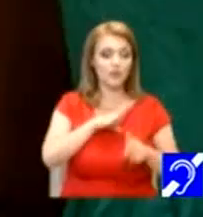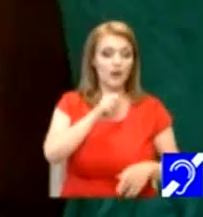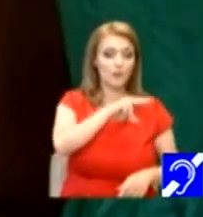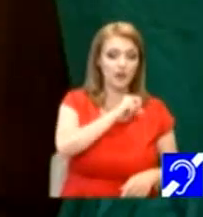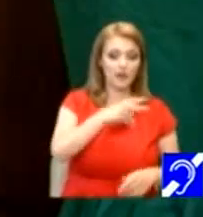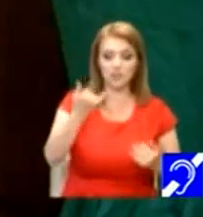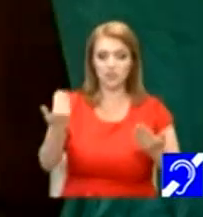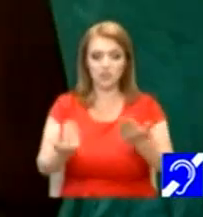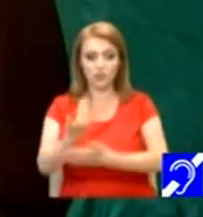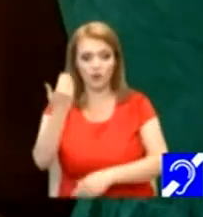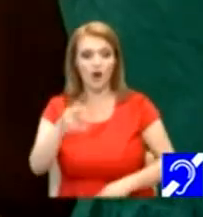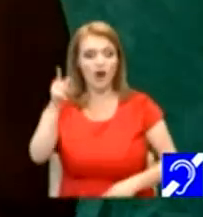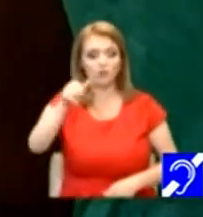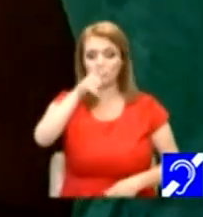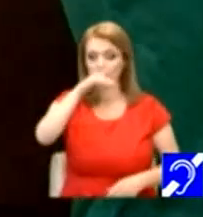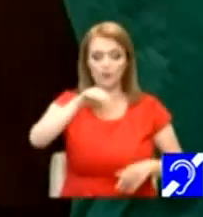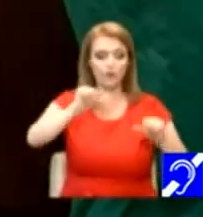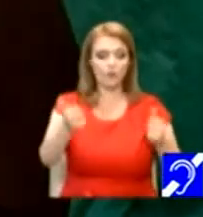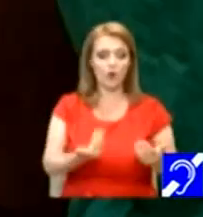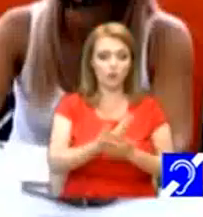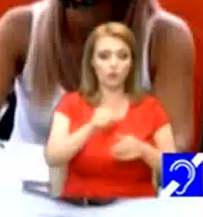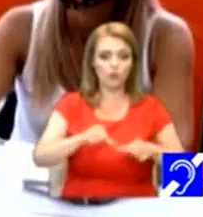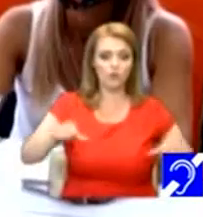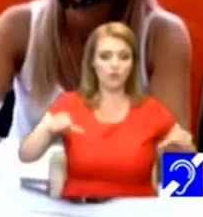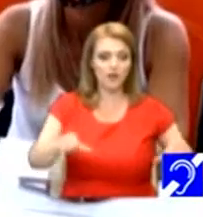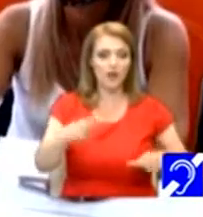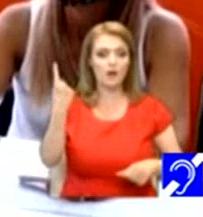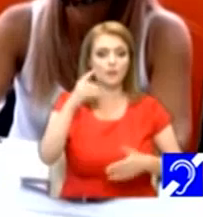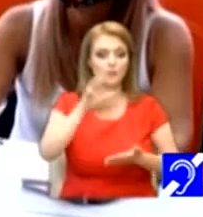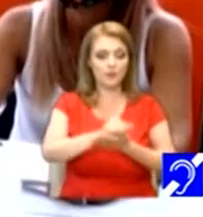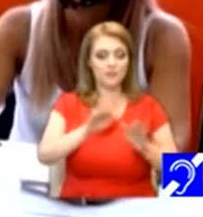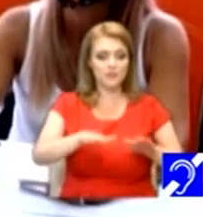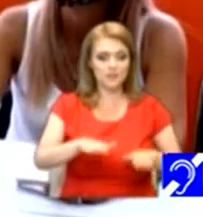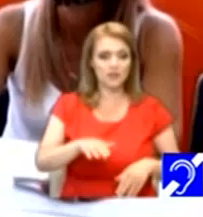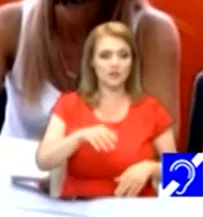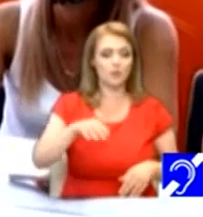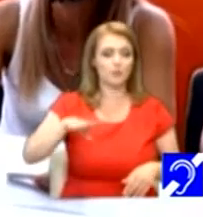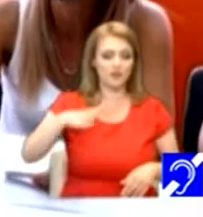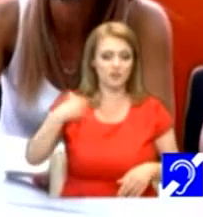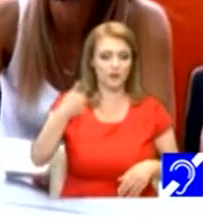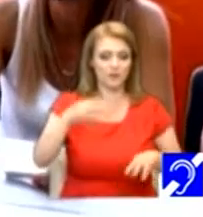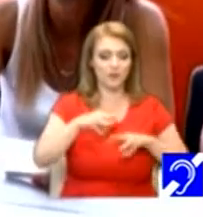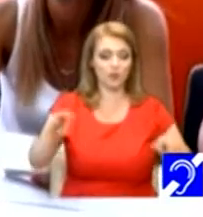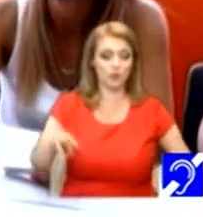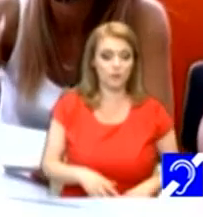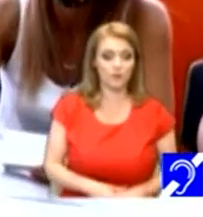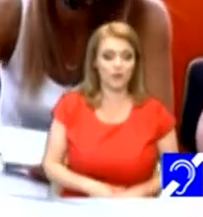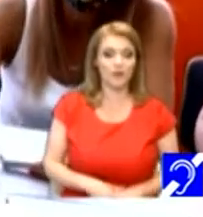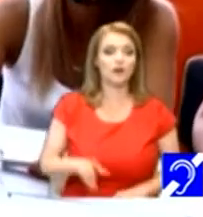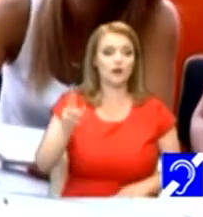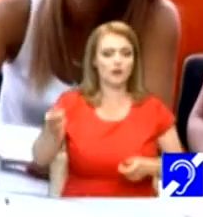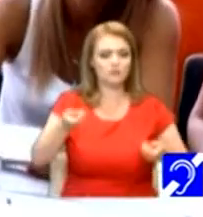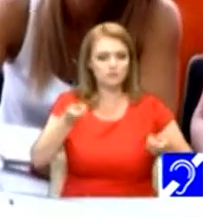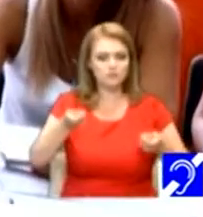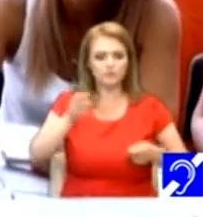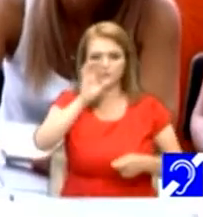aprilie. Atunci nu s-a putut forma un guvern de coaliție. Pe prima poziție a ieșit partidul GERB al fostului premier Boyko Borisov, care a dominat